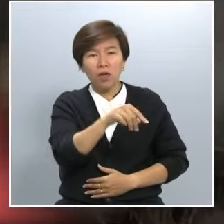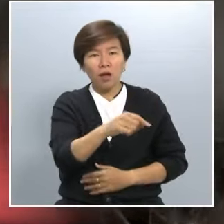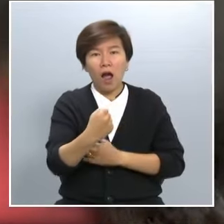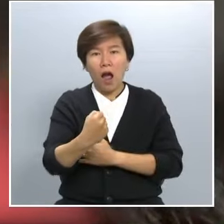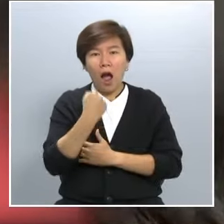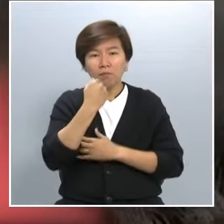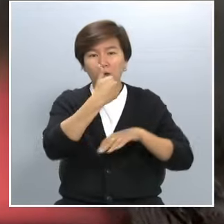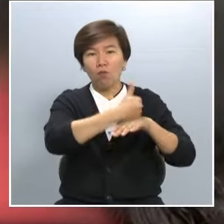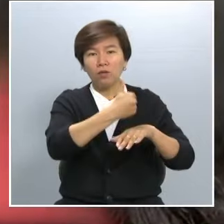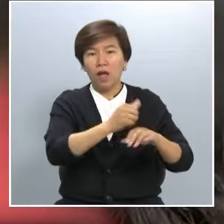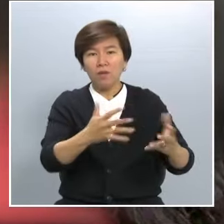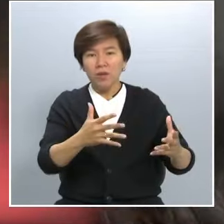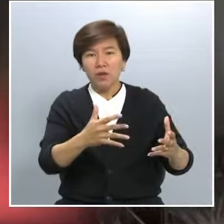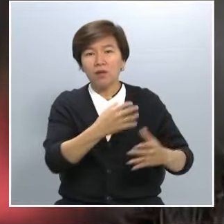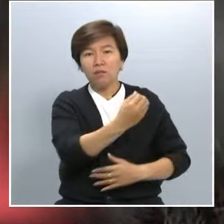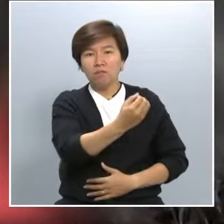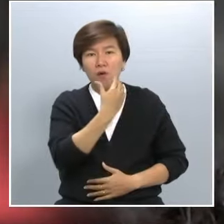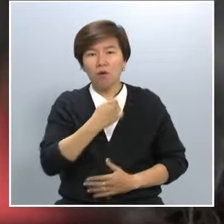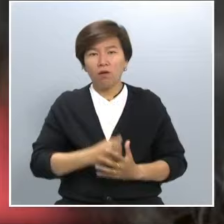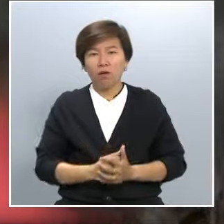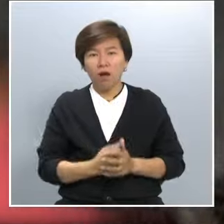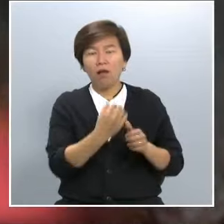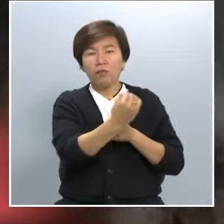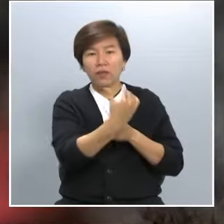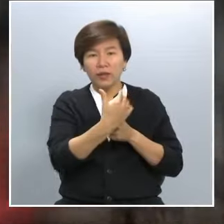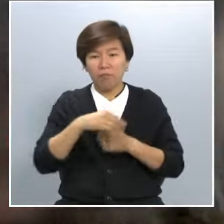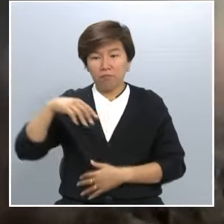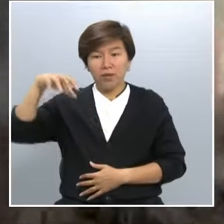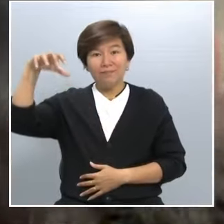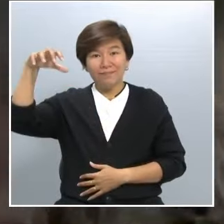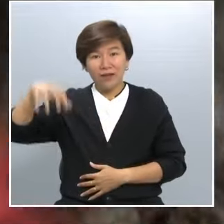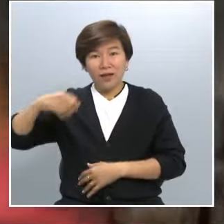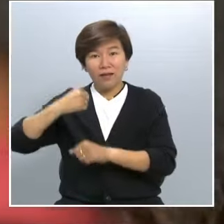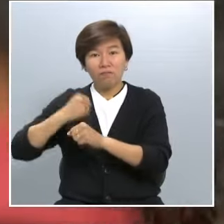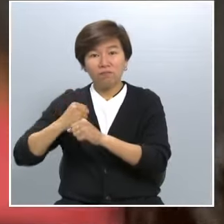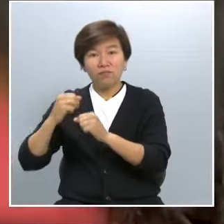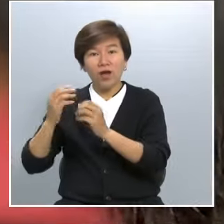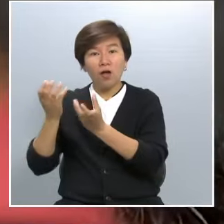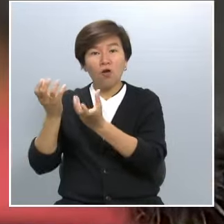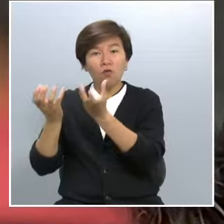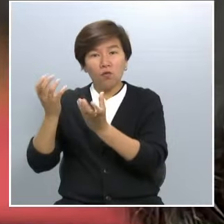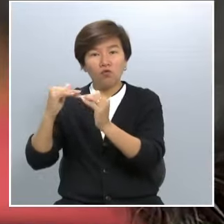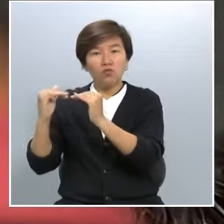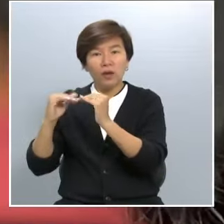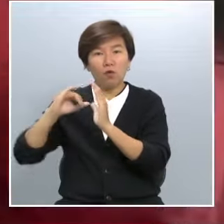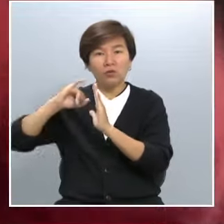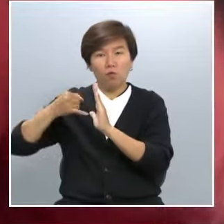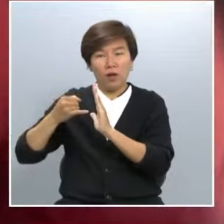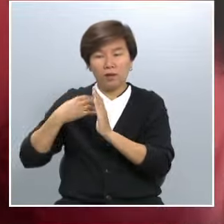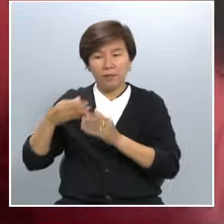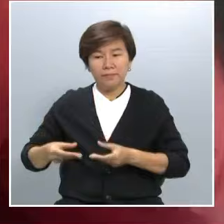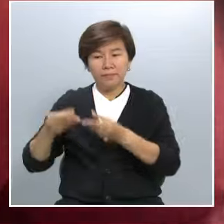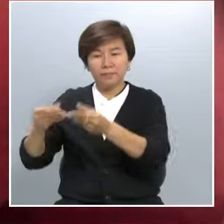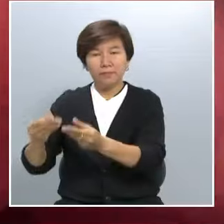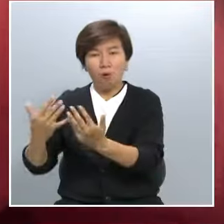ของผู้ว่าไปแล้วแล้วก็แนะนำให้ไปร้องที่สำนักงานยุติธรรมจังหวัดแล้วก็บอกว่าต้องรอเวลาอีกเดือนนึงเพื่อเข้าสู่คณะกรรมการ